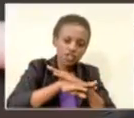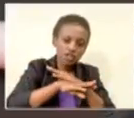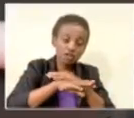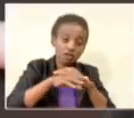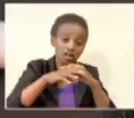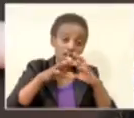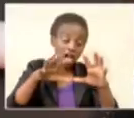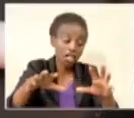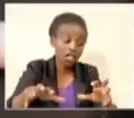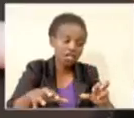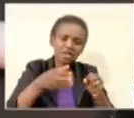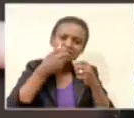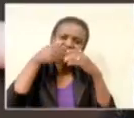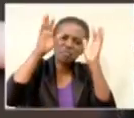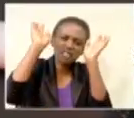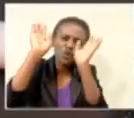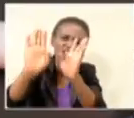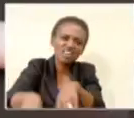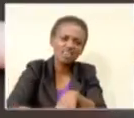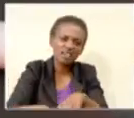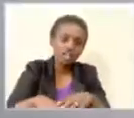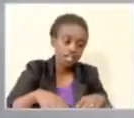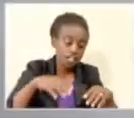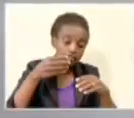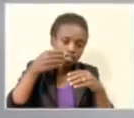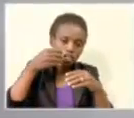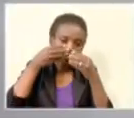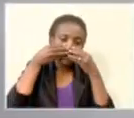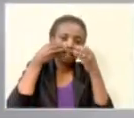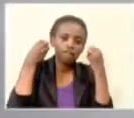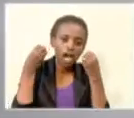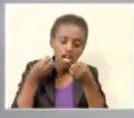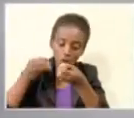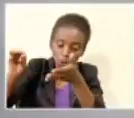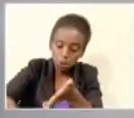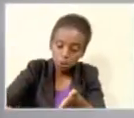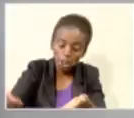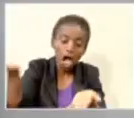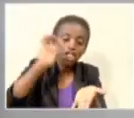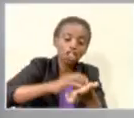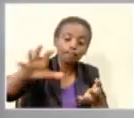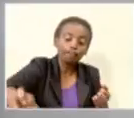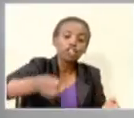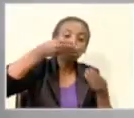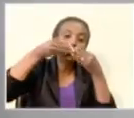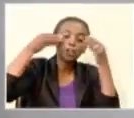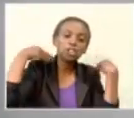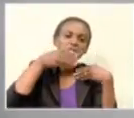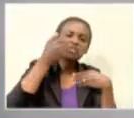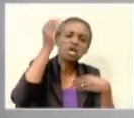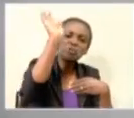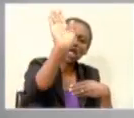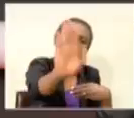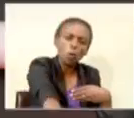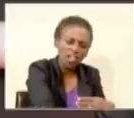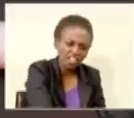akakambara ibyo birutwa n'uko wakihorera kuko icyo gihe uba wishyize mu byago kurusha uko wari kugakoresha iyo ujya kugakuramo